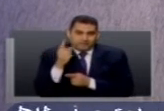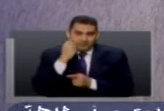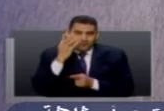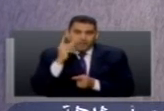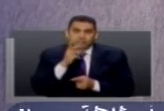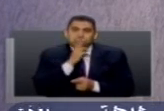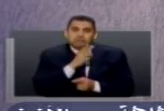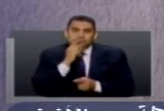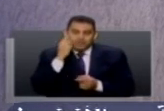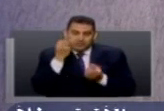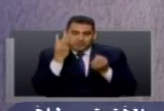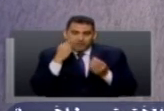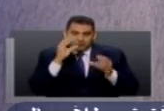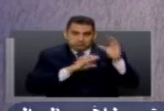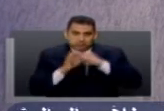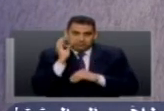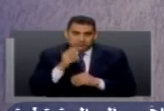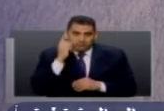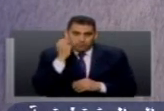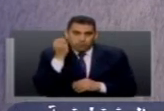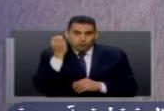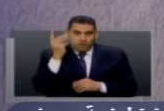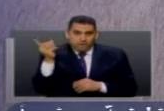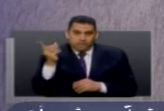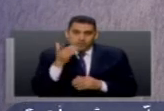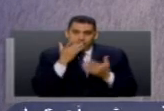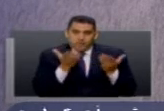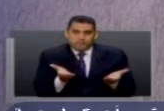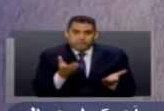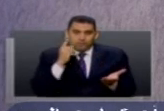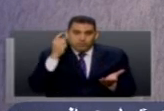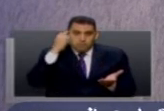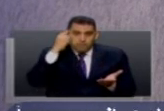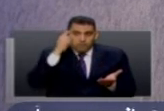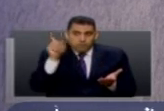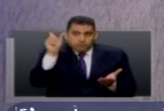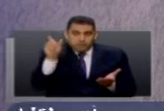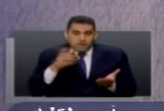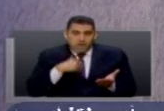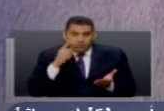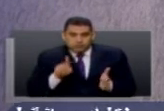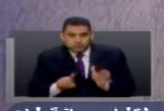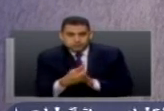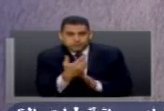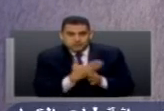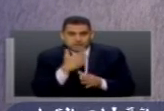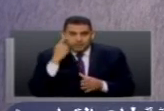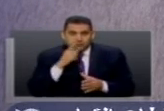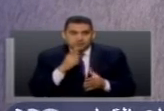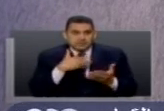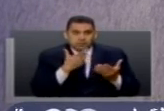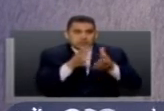التنظير الفلسفي الذي يقال عنه مثقف فاذا كان انسان مفهومه اني احاول ان احرجك فان لم استطع ان